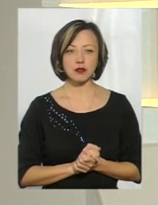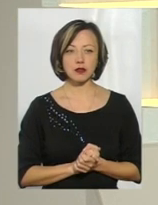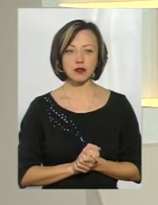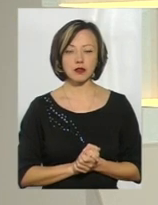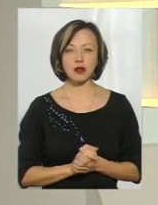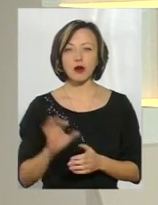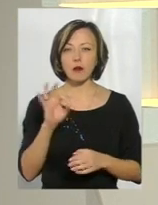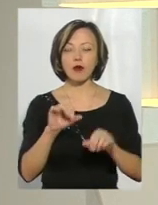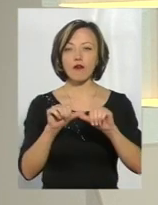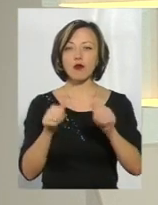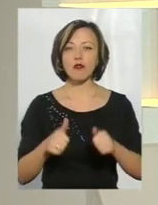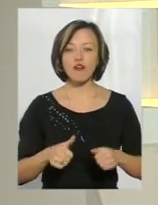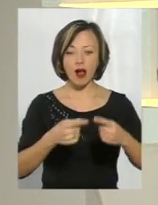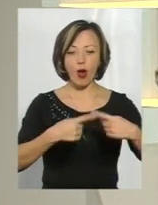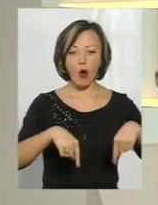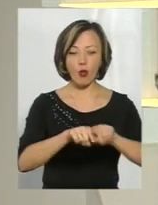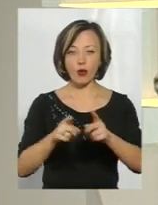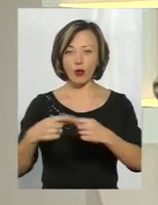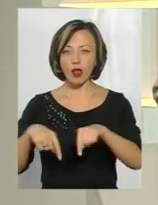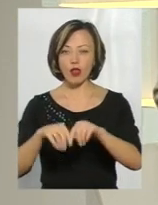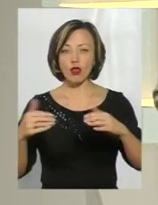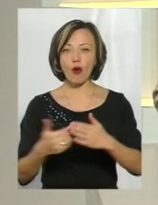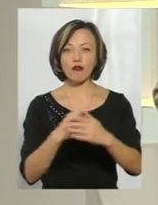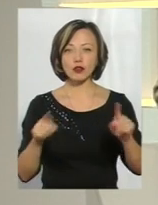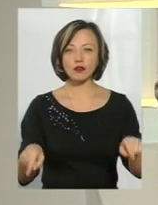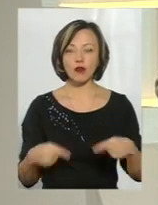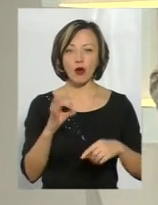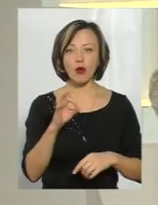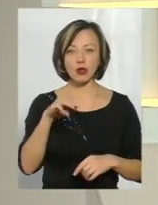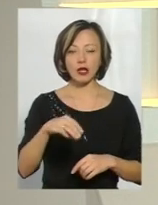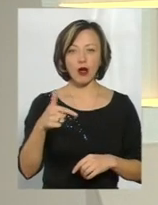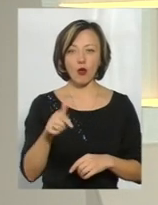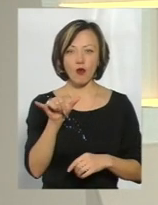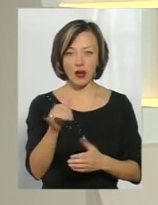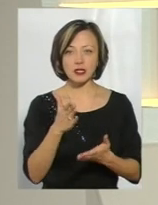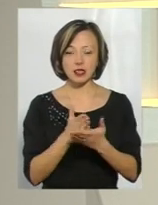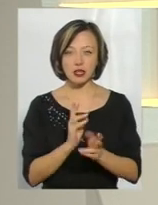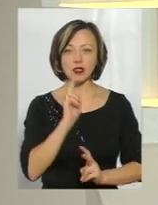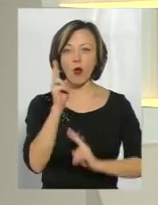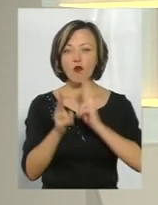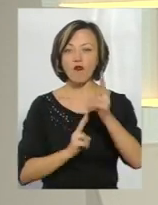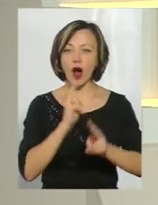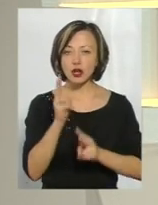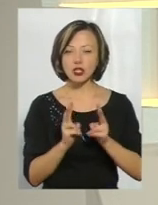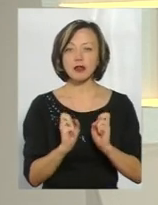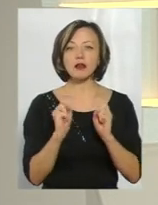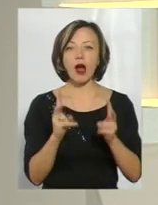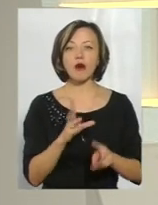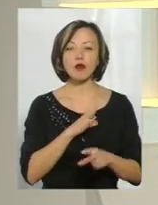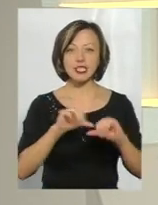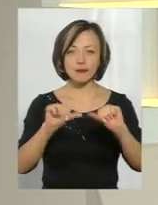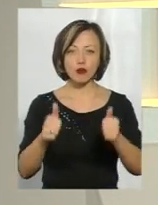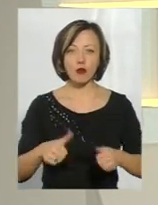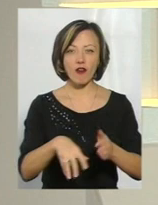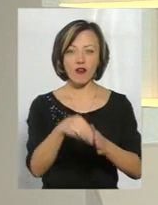Щодо формування округів новостворених ОТГ, скажіть, будь ласка, у вас є зауваження до того, як були